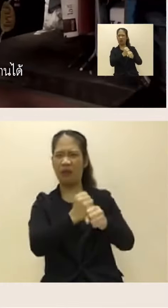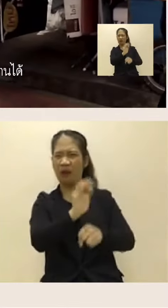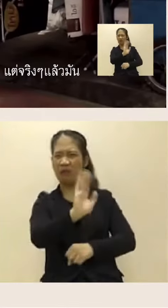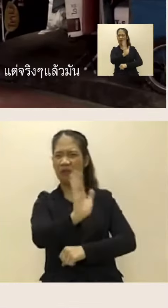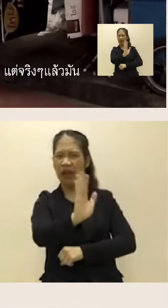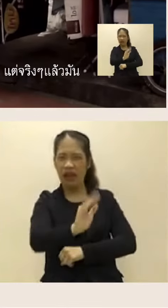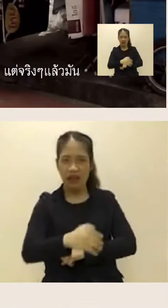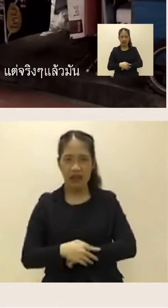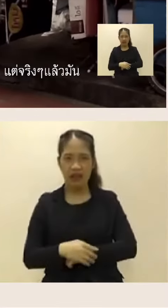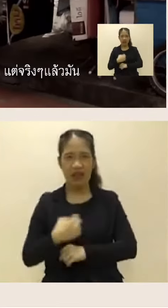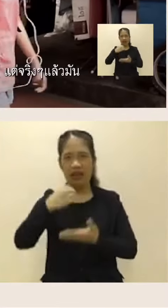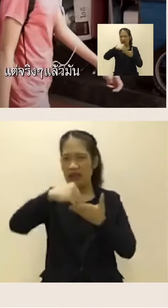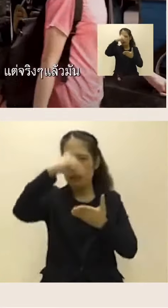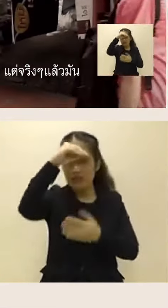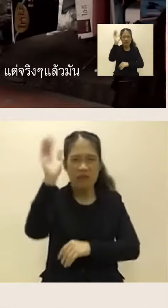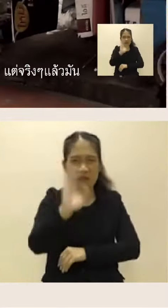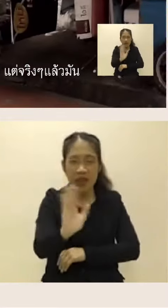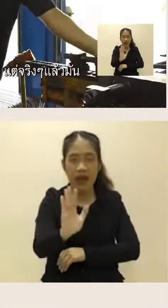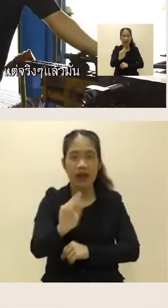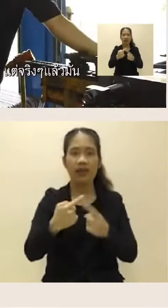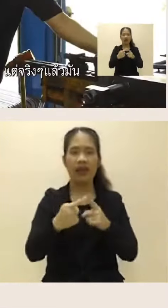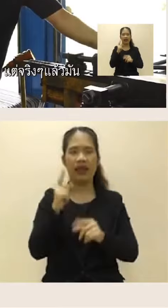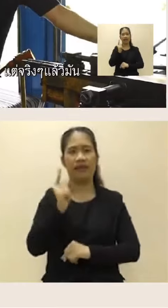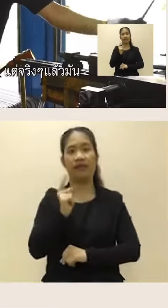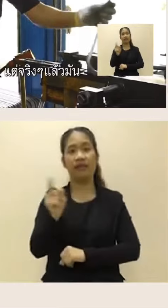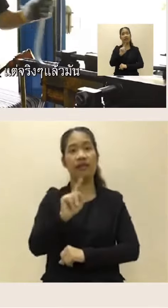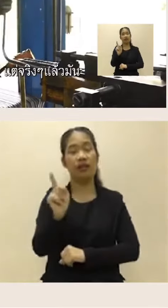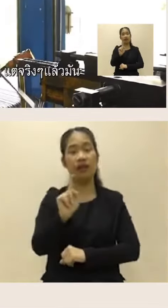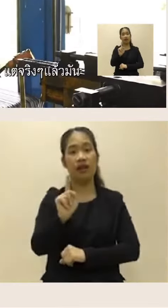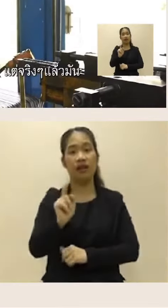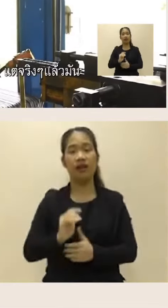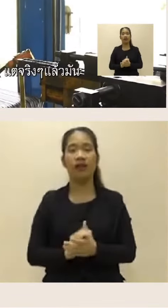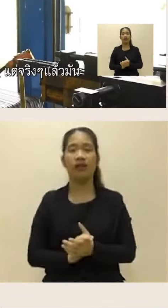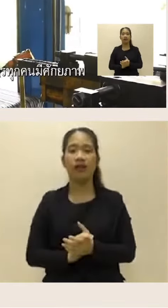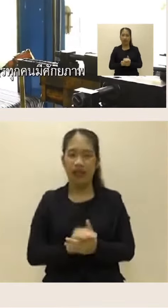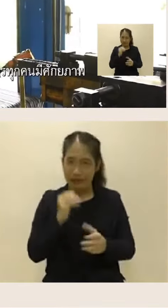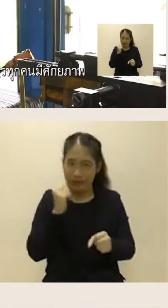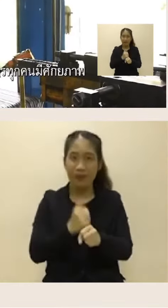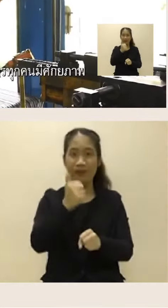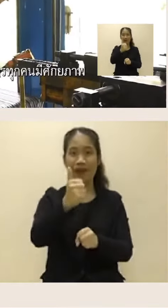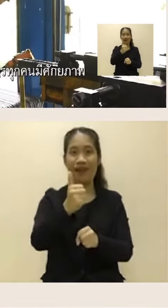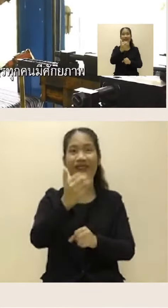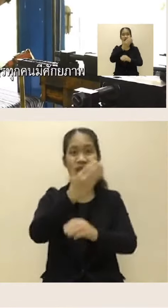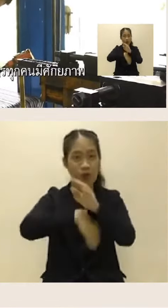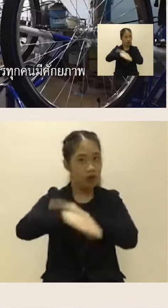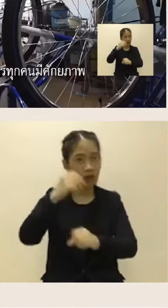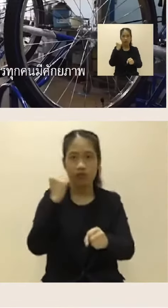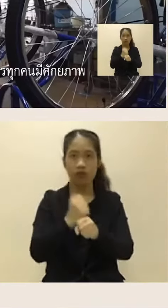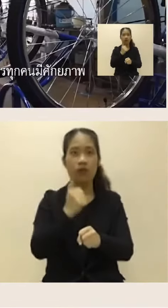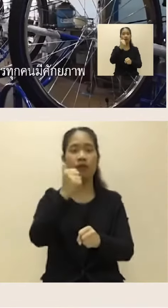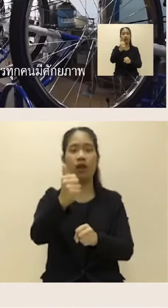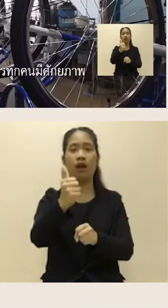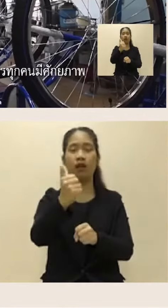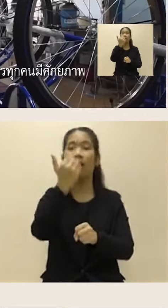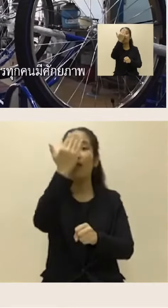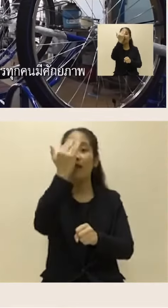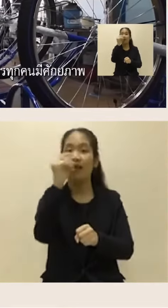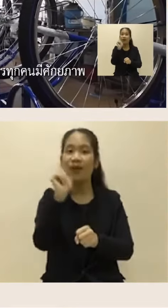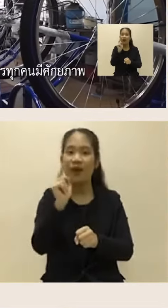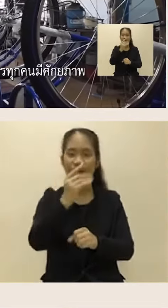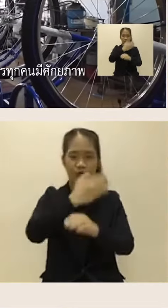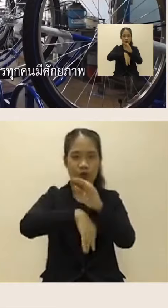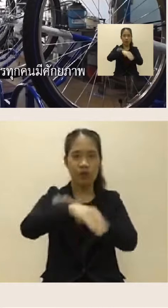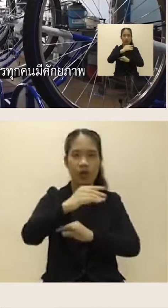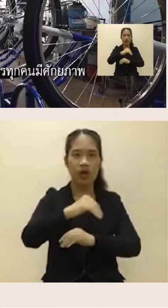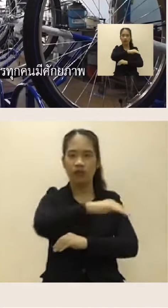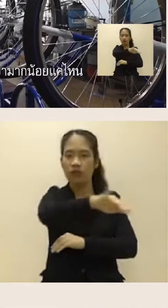ำงานได้คนพิการไม่สามารถเรียนได้แต่จริงๆแล้วเนี่ยมันสามารถทำได้นะคะเพราะคนพิการเนี่ยทุกค